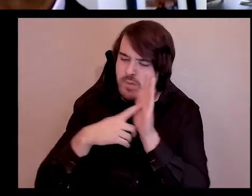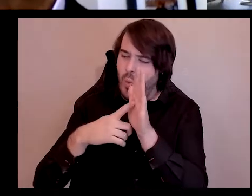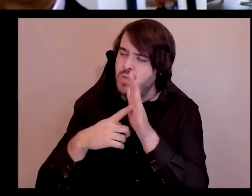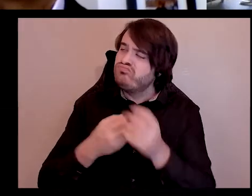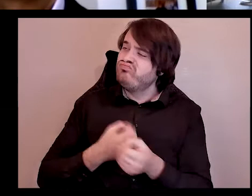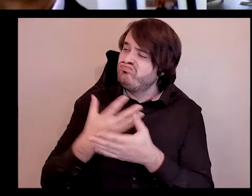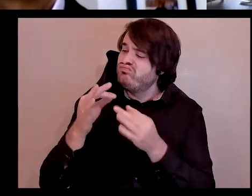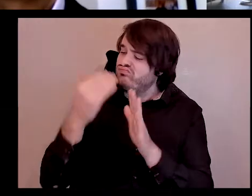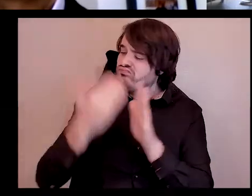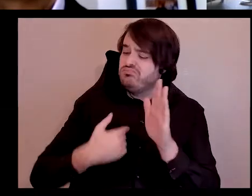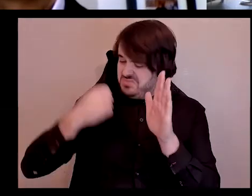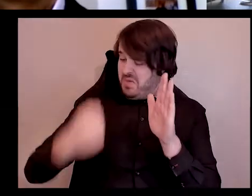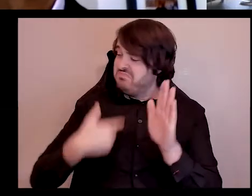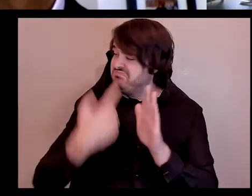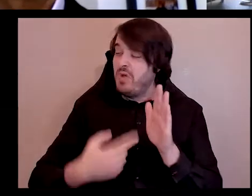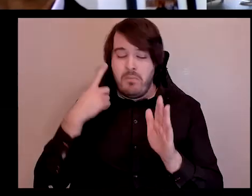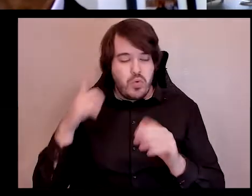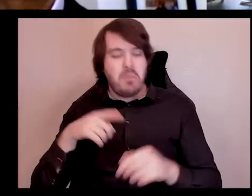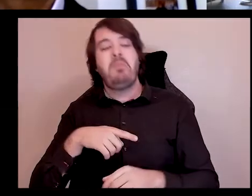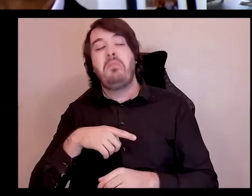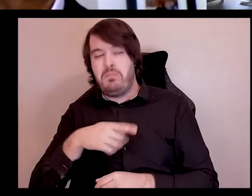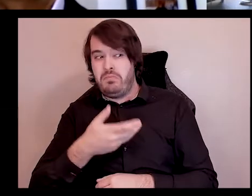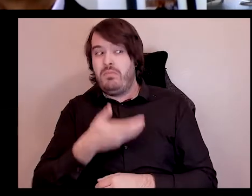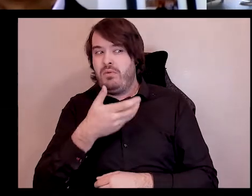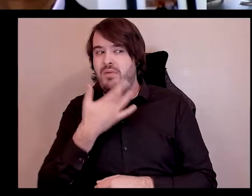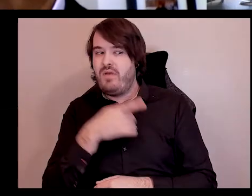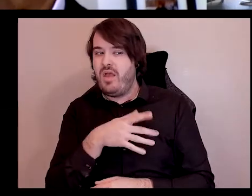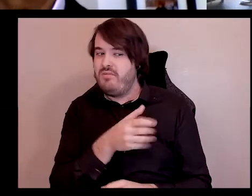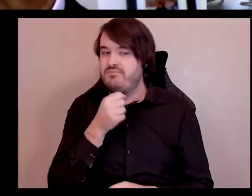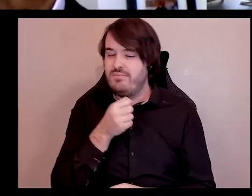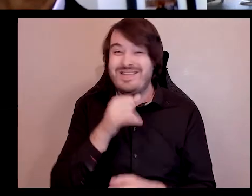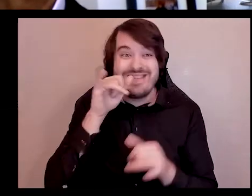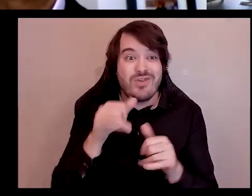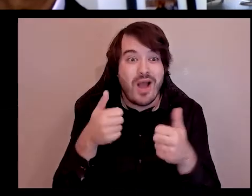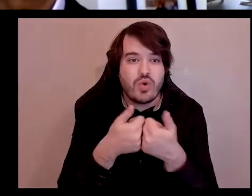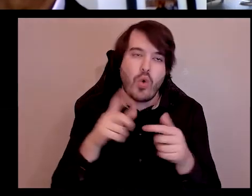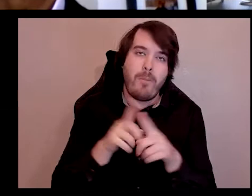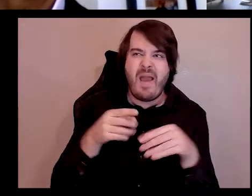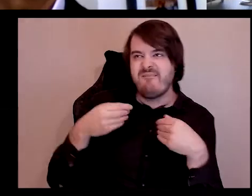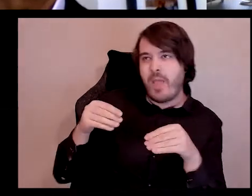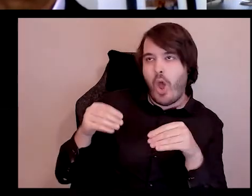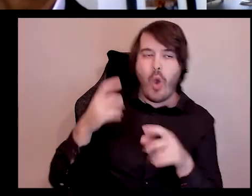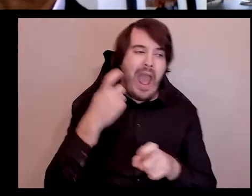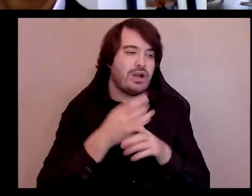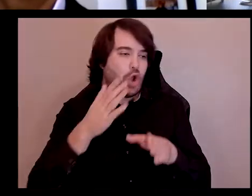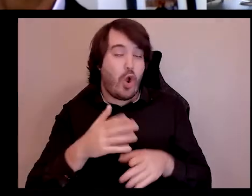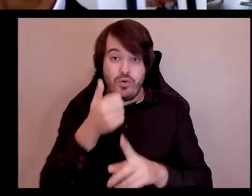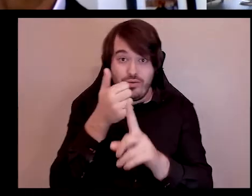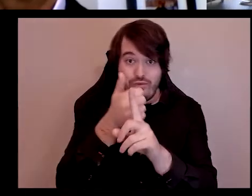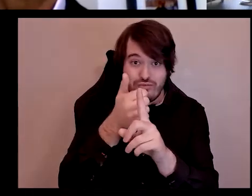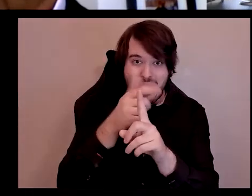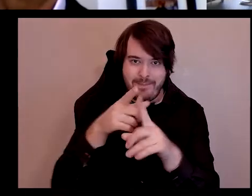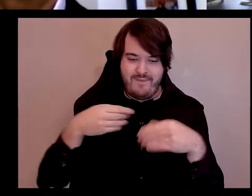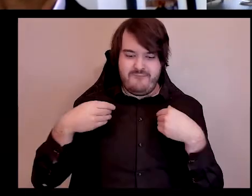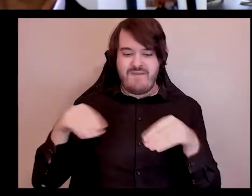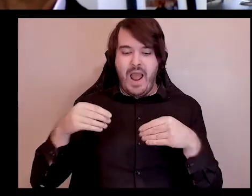à un besoin. Êtes-vous la réponse à ce besoin? Avez-vous été capable de le démontrer hors de tout doute pour que l'employeur prenne une